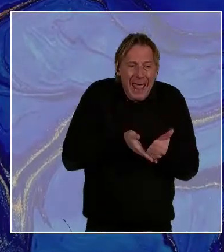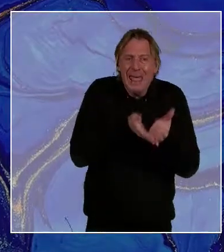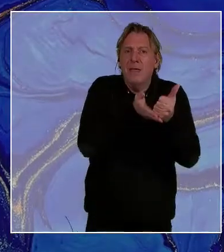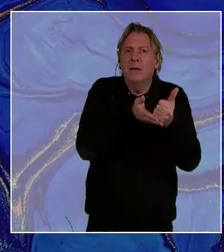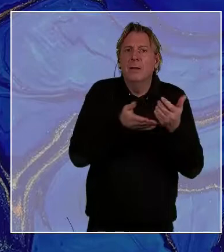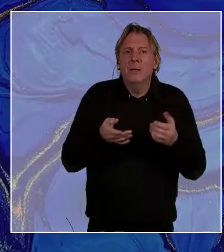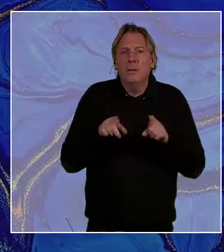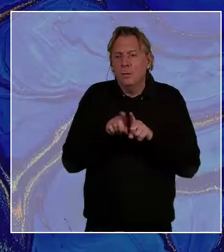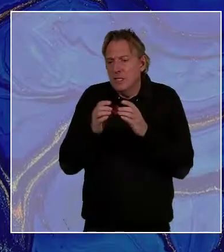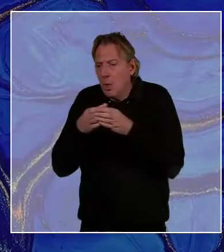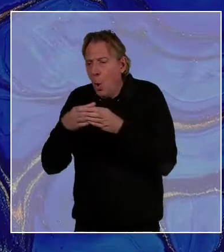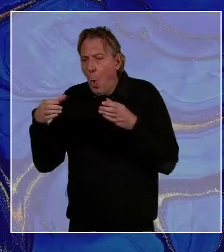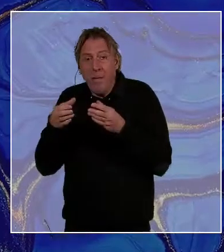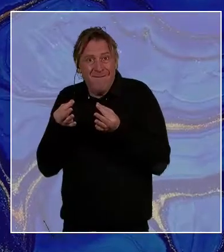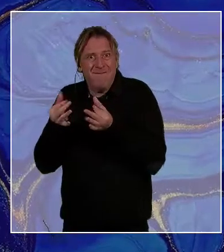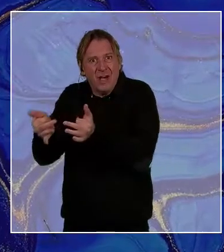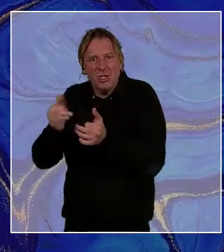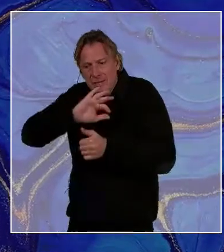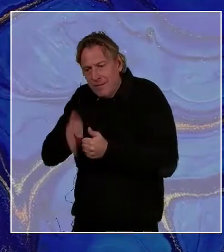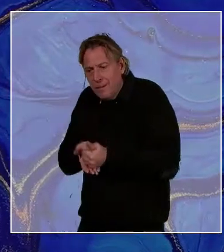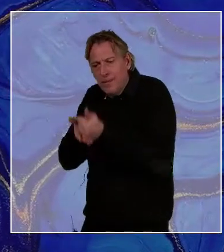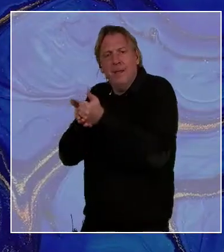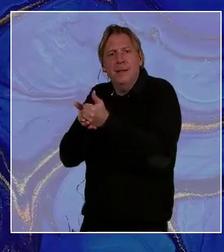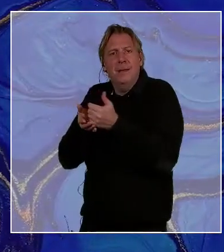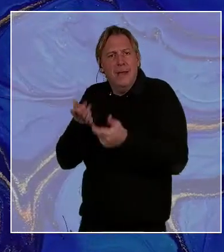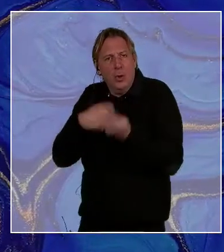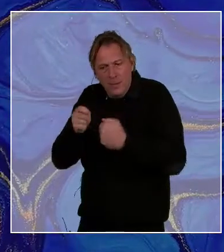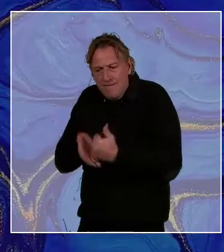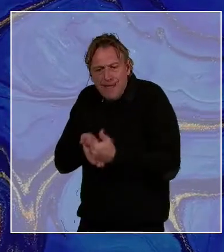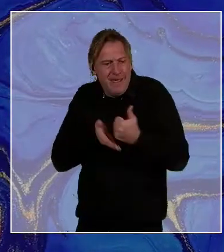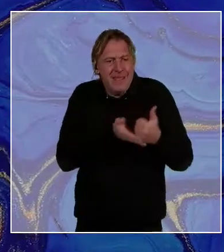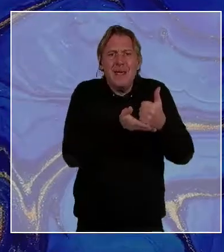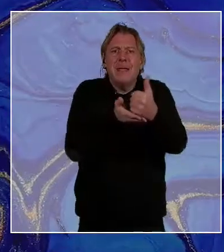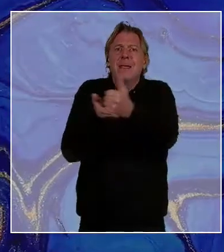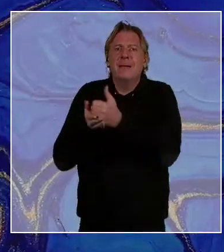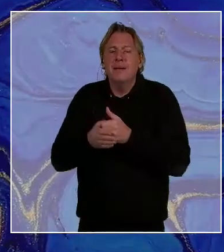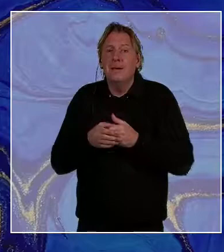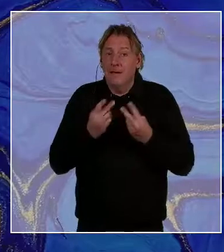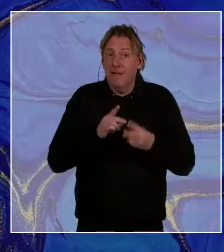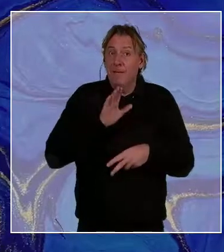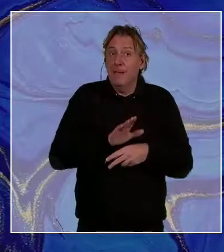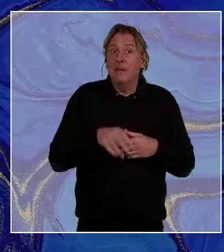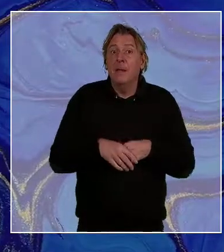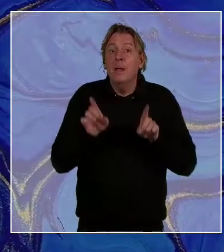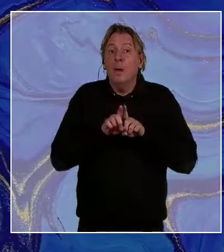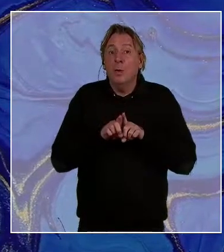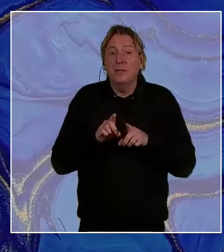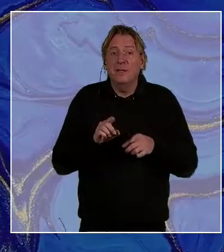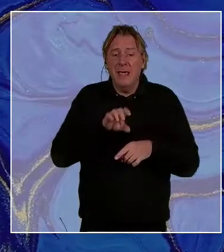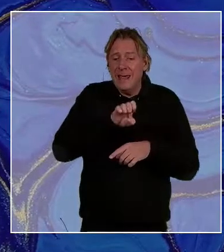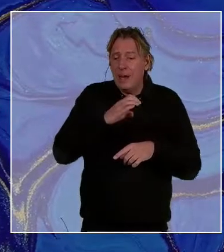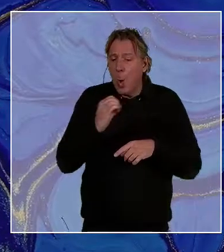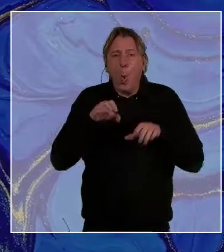groupes qui sont plus vulnérables dans l'économie, mais ils ont également œuvré pour améliorer l'écosystème, pour investir